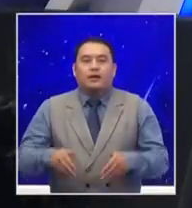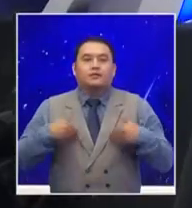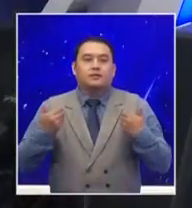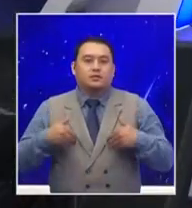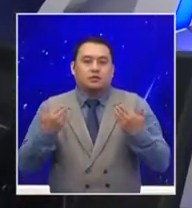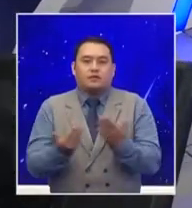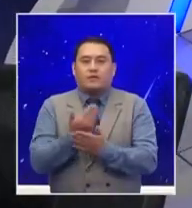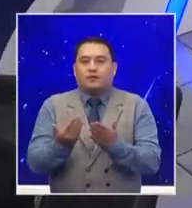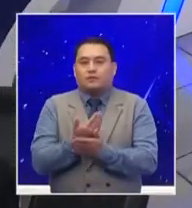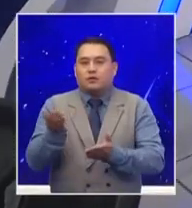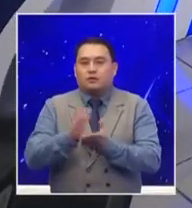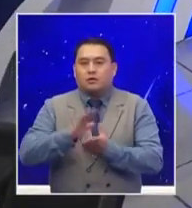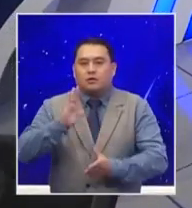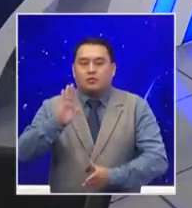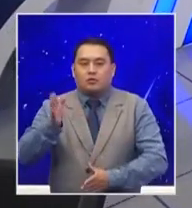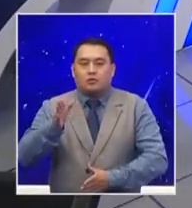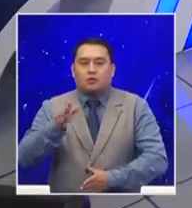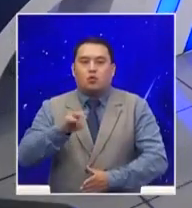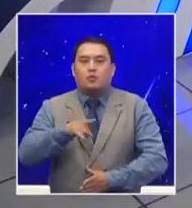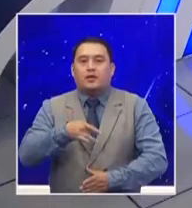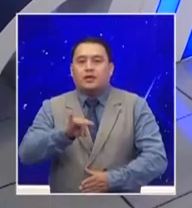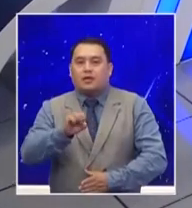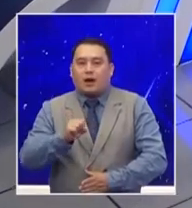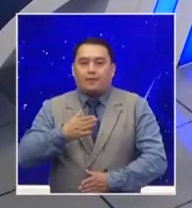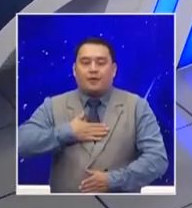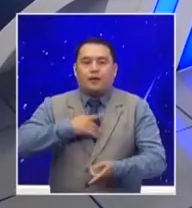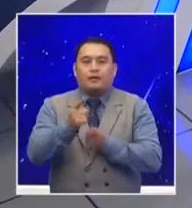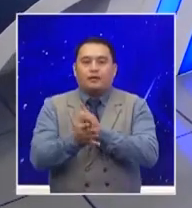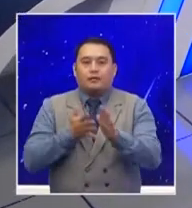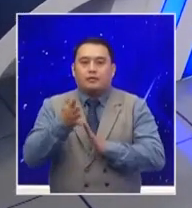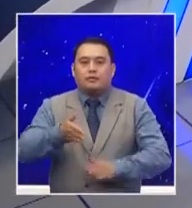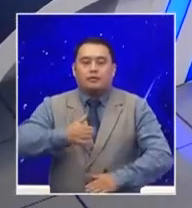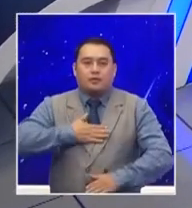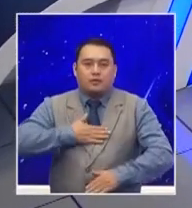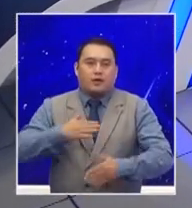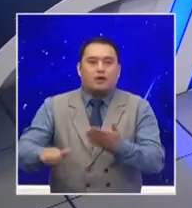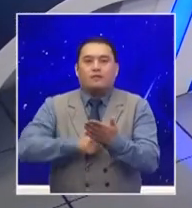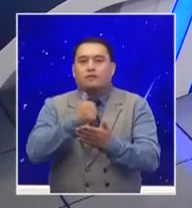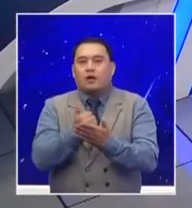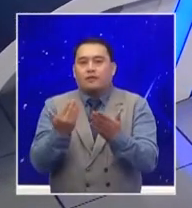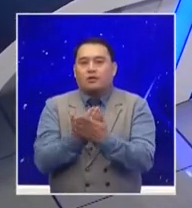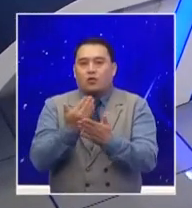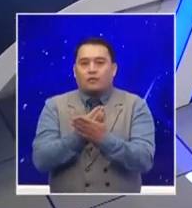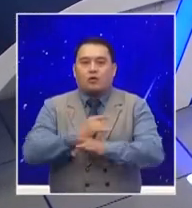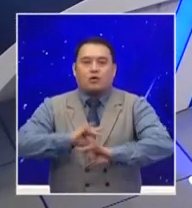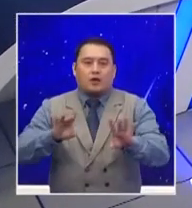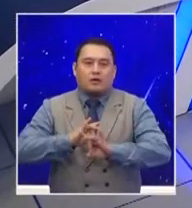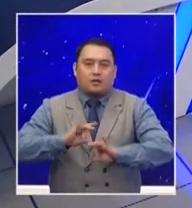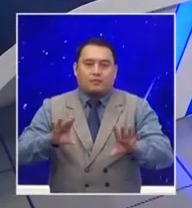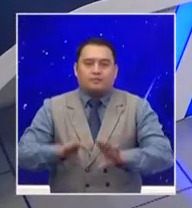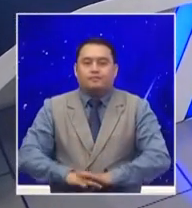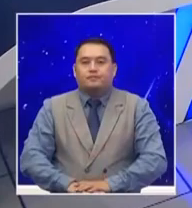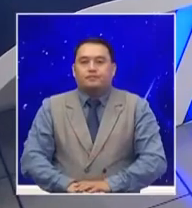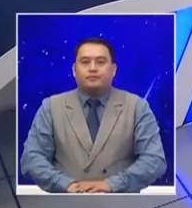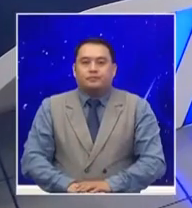Здравствуйте! В эфире телеканала ЖТСУ «Новости». В студии Гульмира Тимиргалиева. Субдоперевод обеспечивает Марат Джумабеков. В начале выпуска коротко о